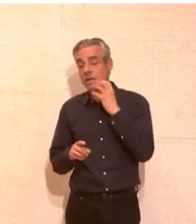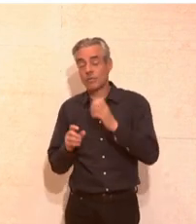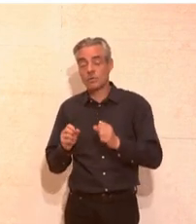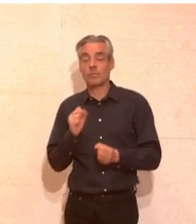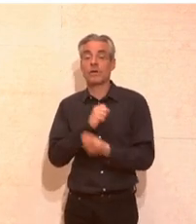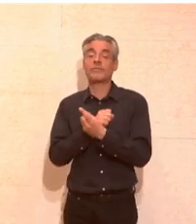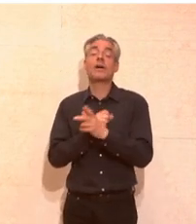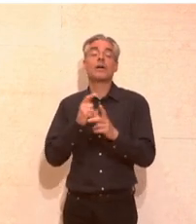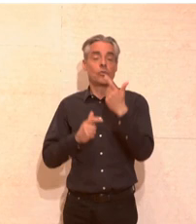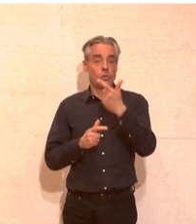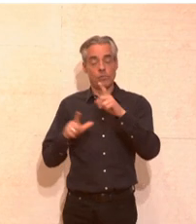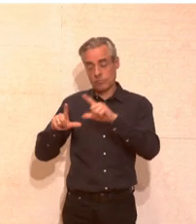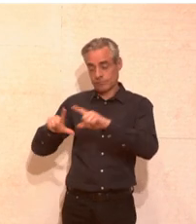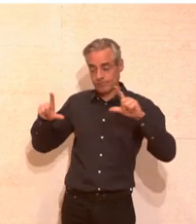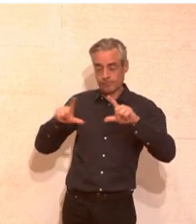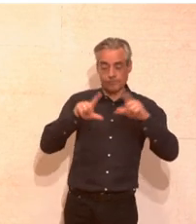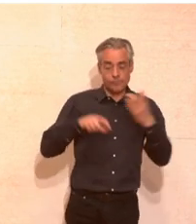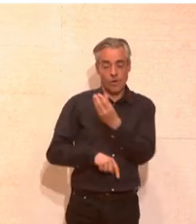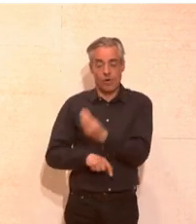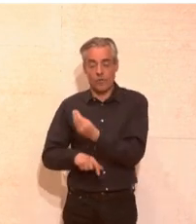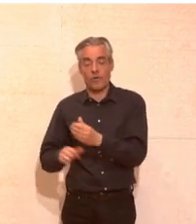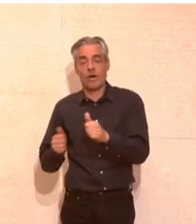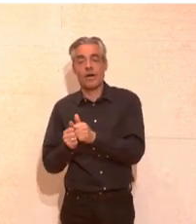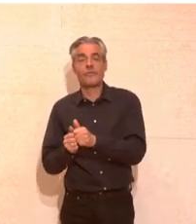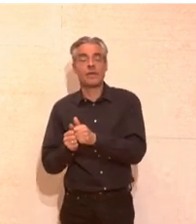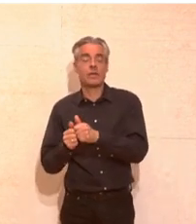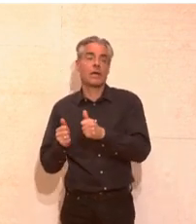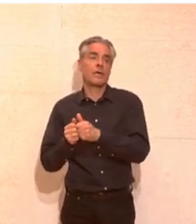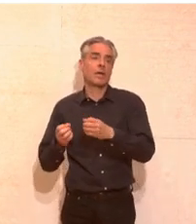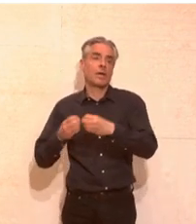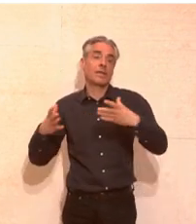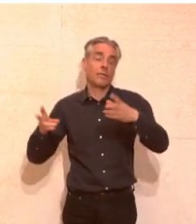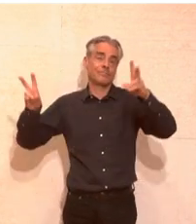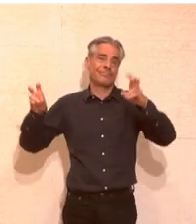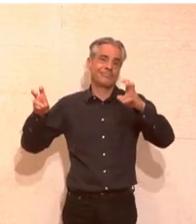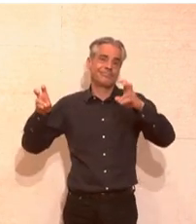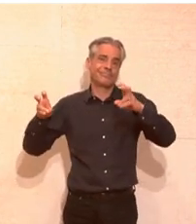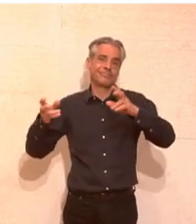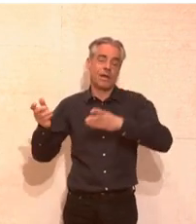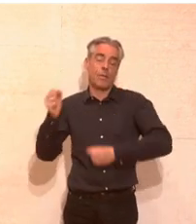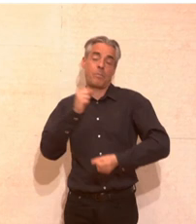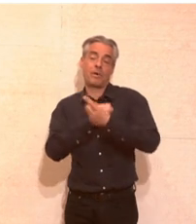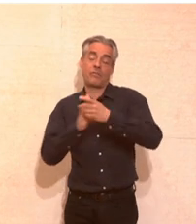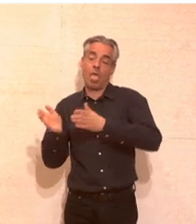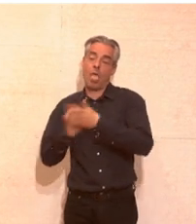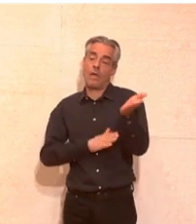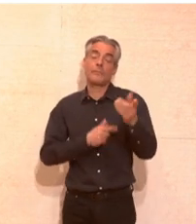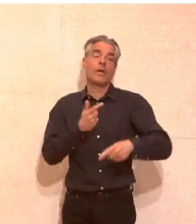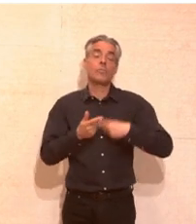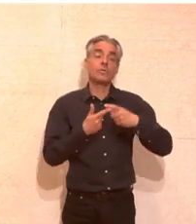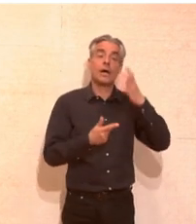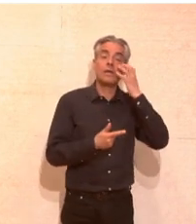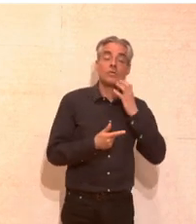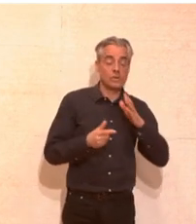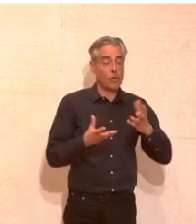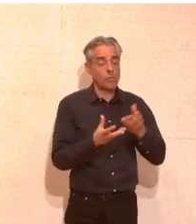typique, et on fera 2 focus, des enfants avec un développement qu'on pourrait signifier comme atypique, et les adolescents qui sont